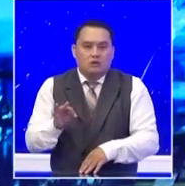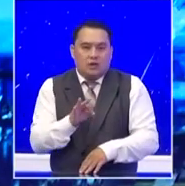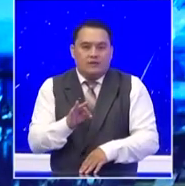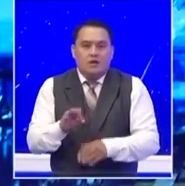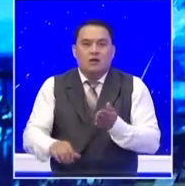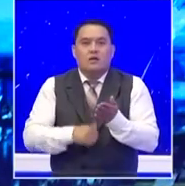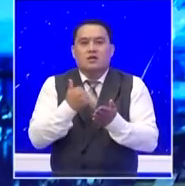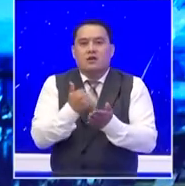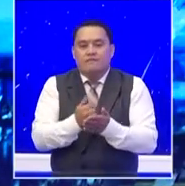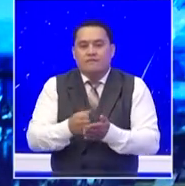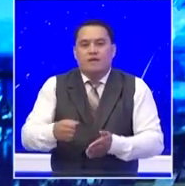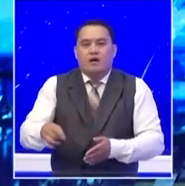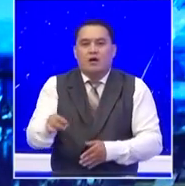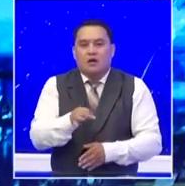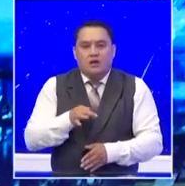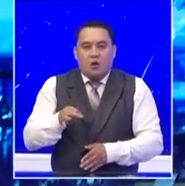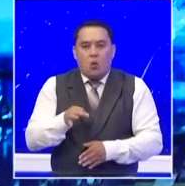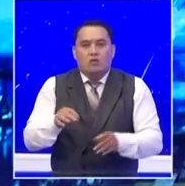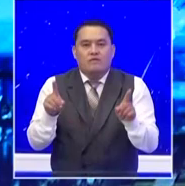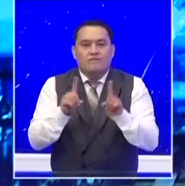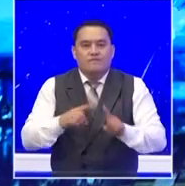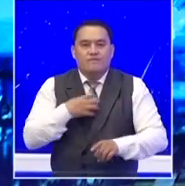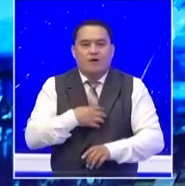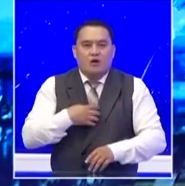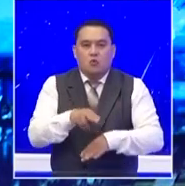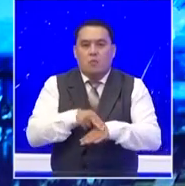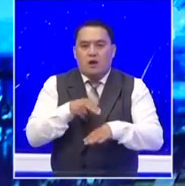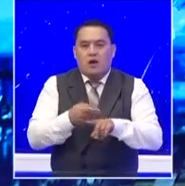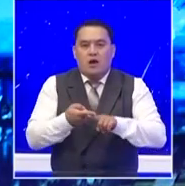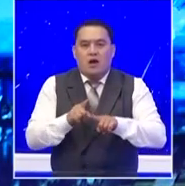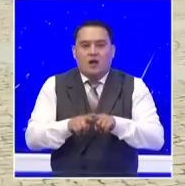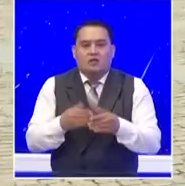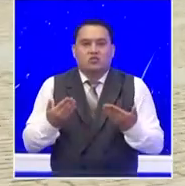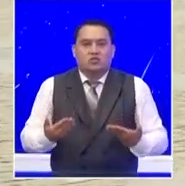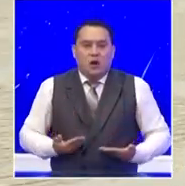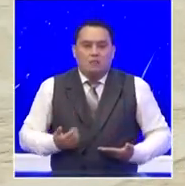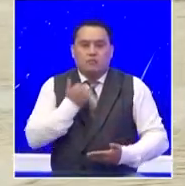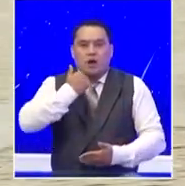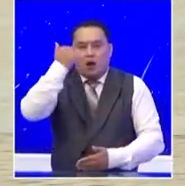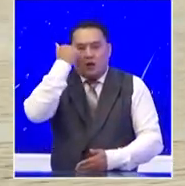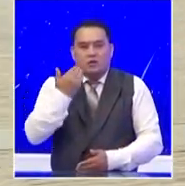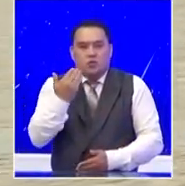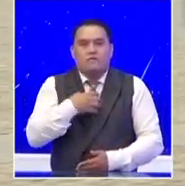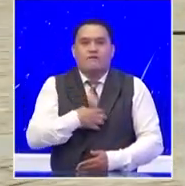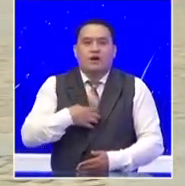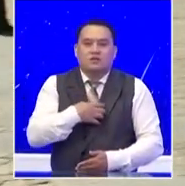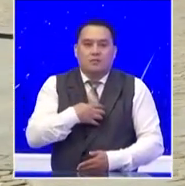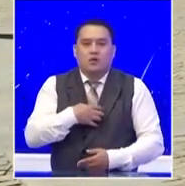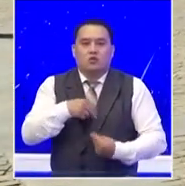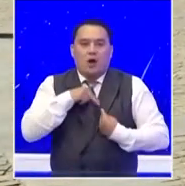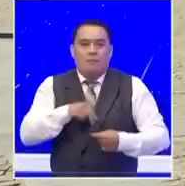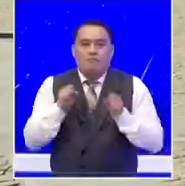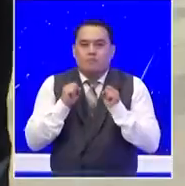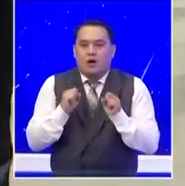Амандык Баталов. Глава региона отметил особую роль полиции в нынешних реалиях и поблагодарил их за столь важный,